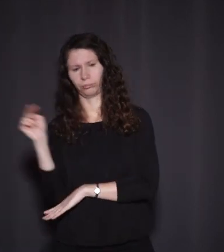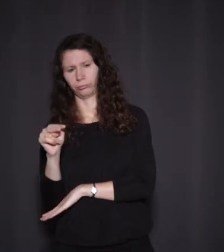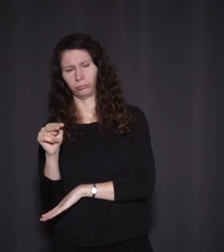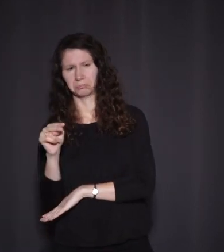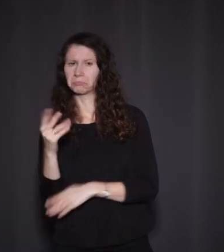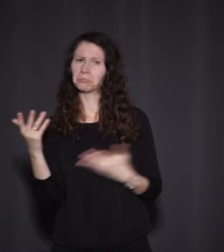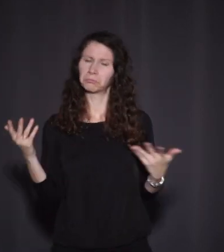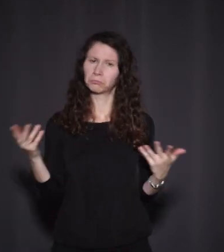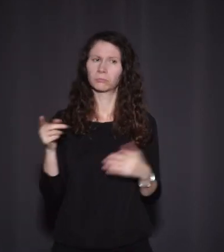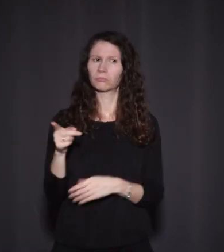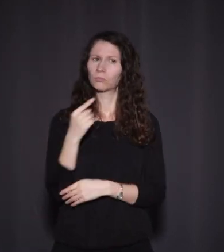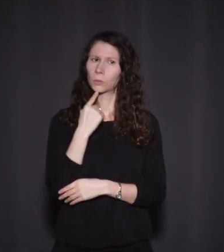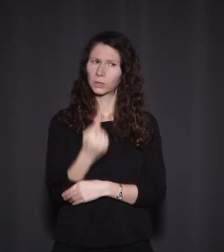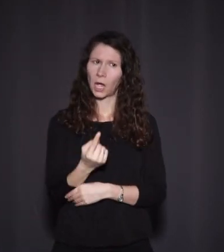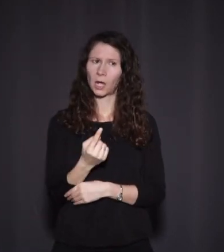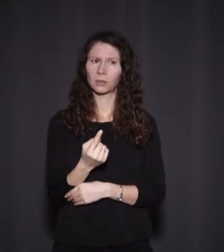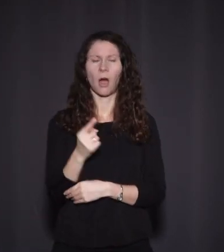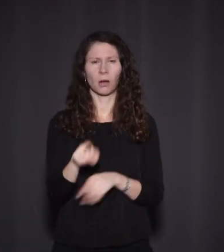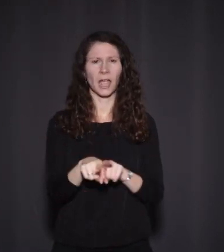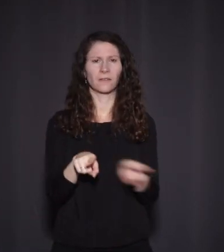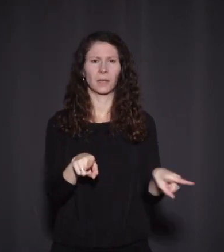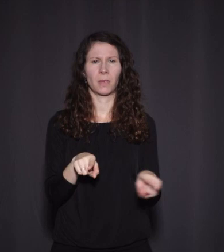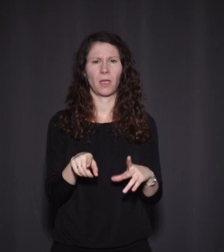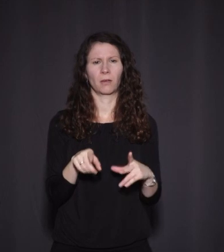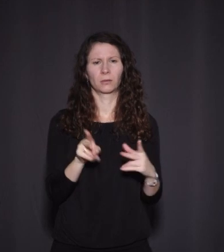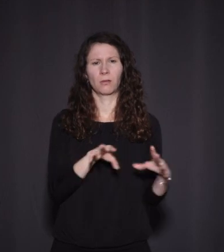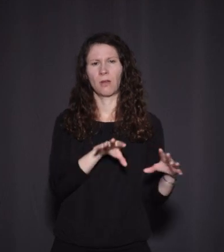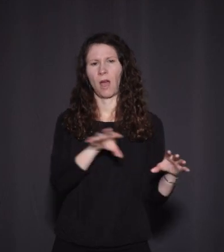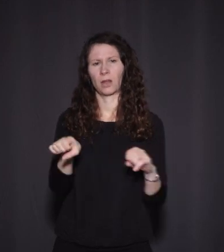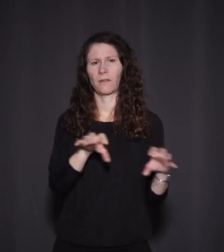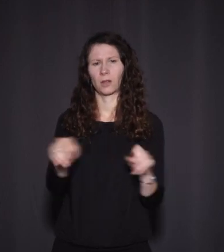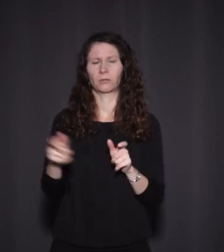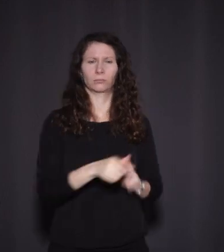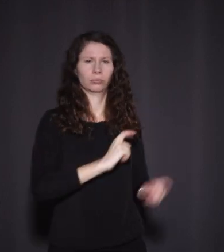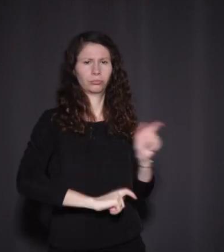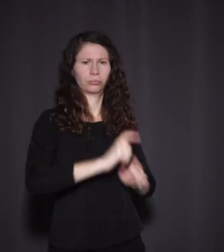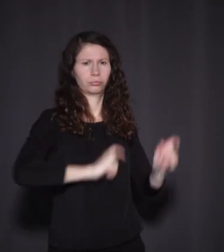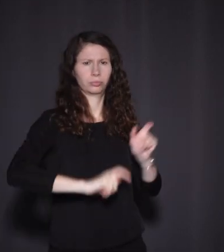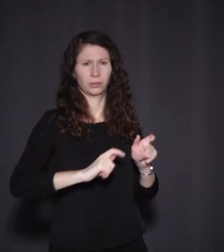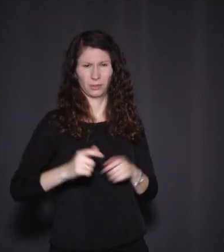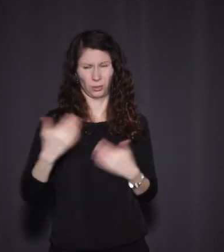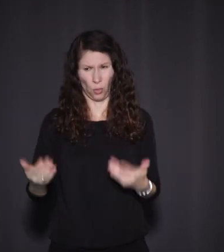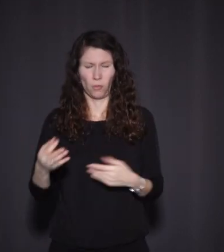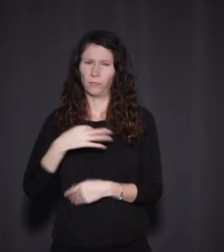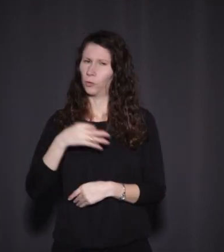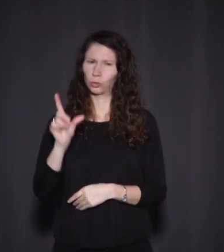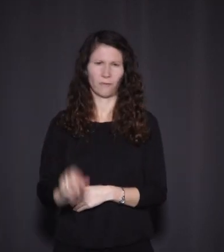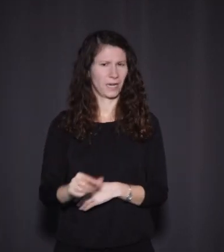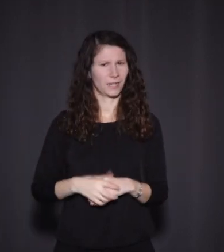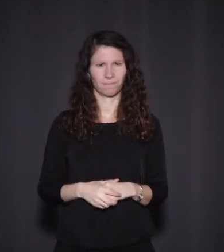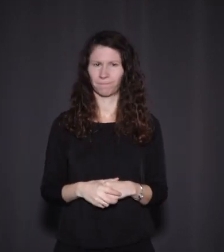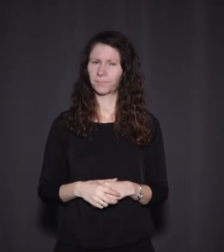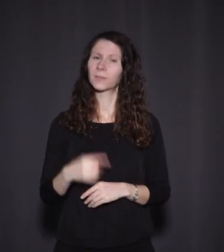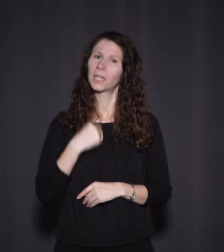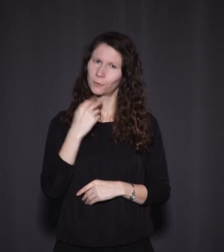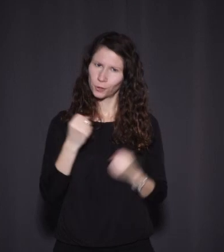Wenn die jetzt sagen können, naja, wir haben die Angriffe der FDP doch weitgehend abgewehrt, dann ist das für mich viel zu wenig. Ich möchte eine starke